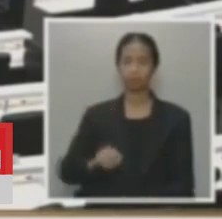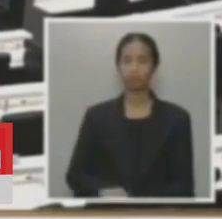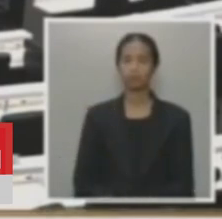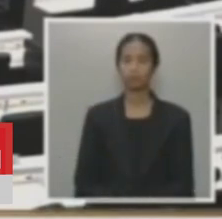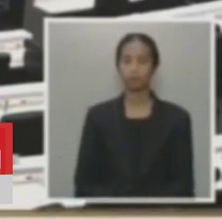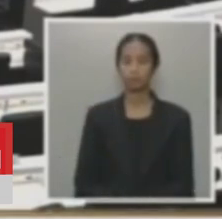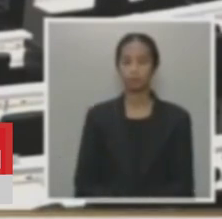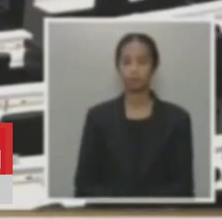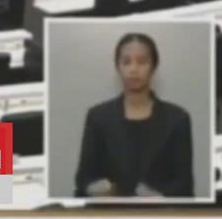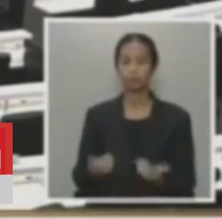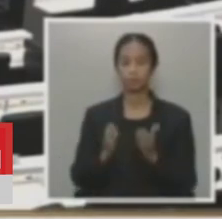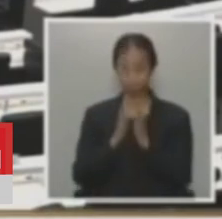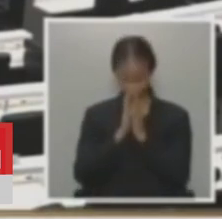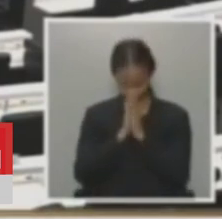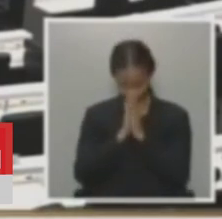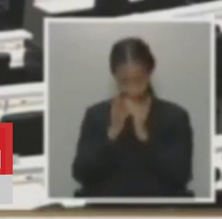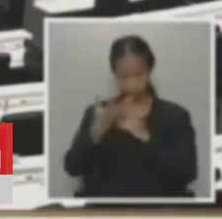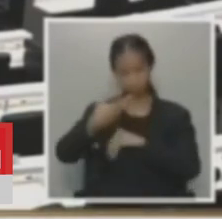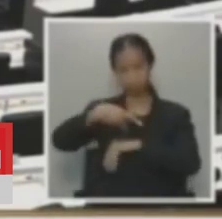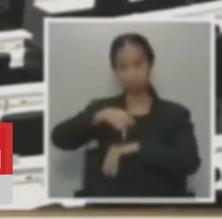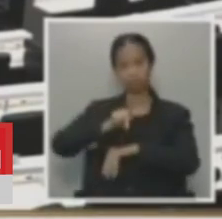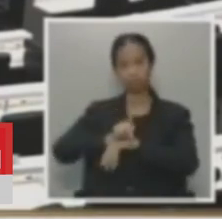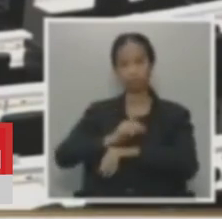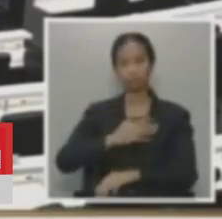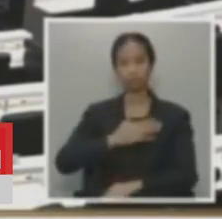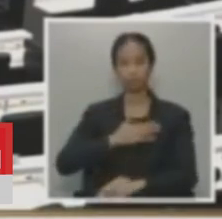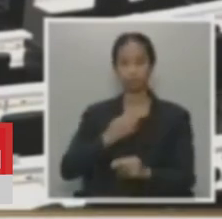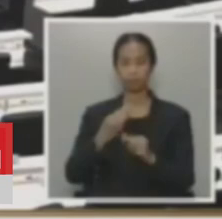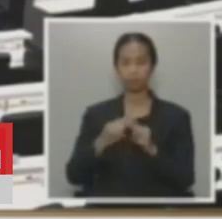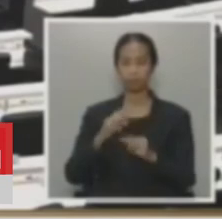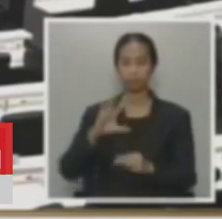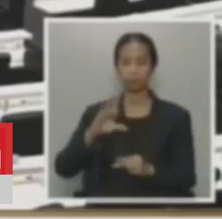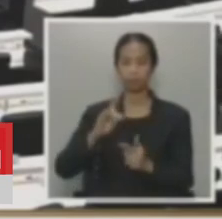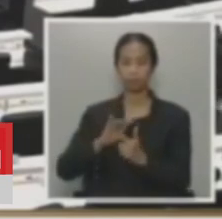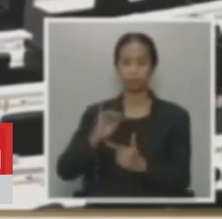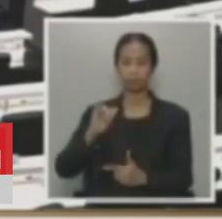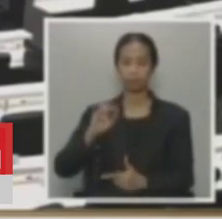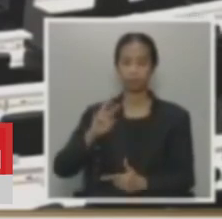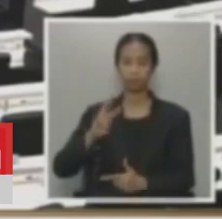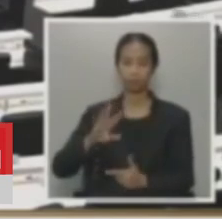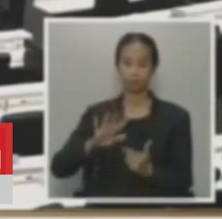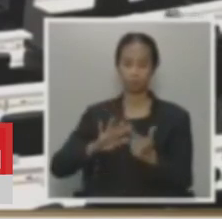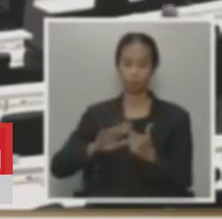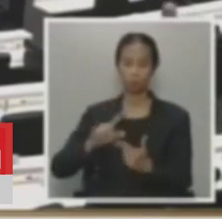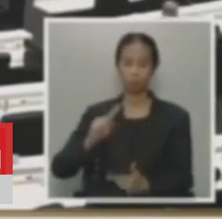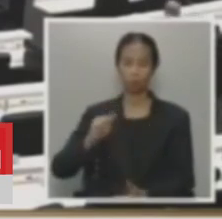กับเรียนท่านประธานสภาที่เคารพครับกับผมชัยวุฒิธนาคมานุสรณ์สมาชิกสภาผู้แทนราษฎร